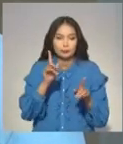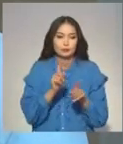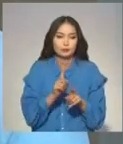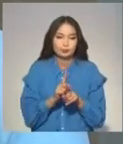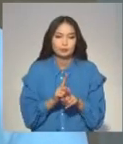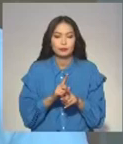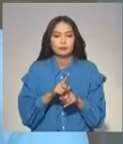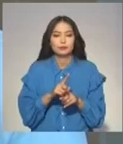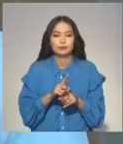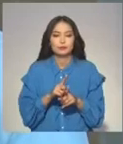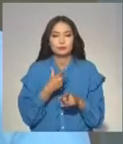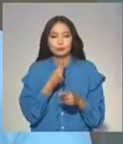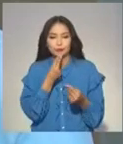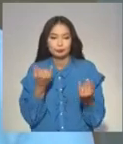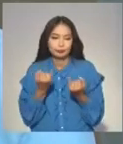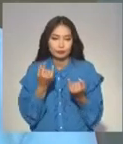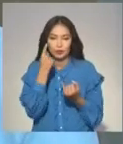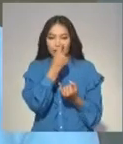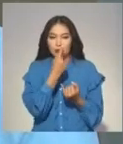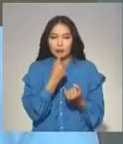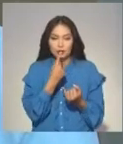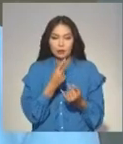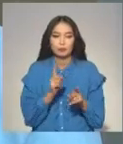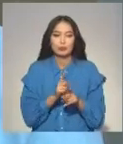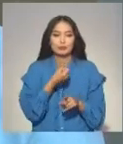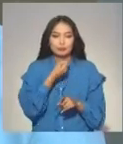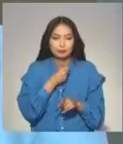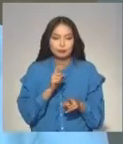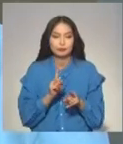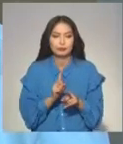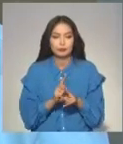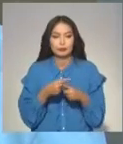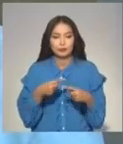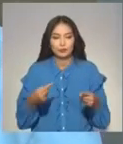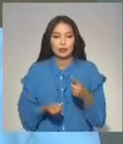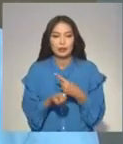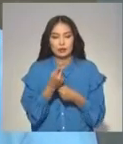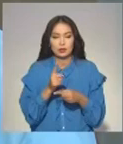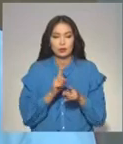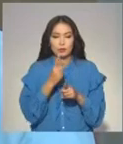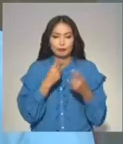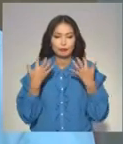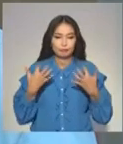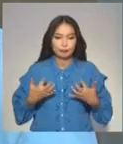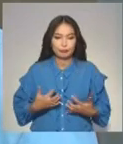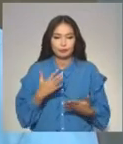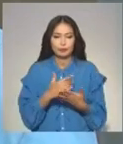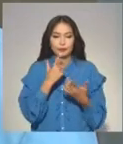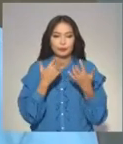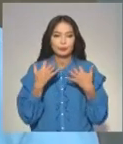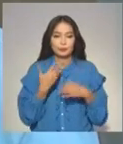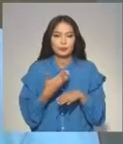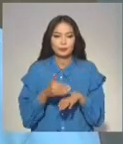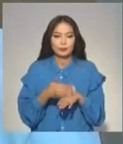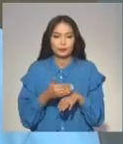қабақтың ісінуі және көздің қызаруы, жұтқыншақтың ісінуі, денеде бөртпелердің пайда болуы. Айта кету керек, бөртпелер кезектесіп шығады